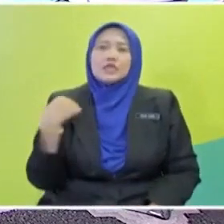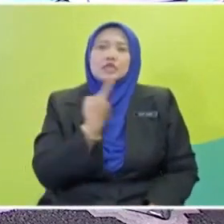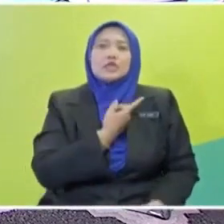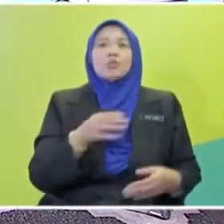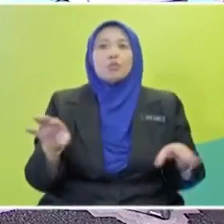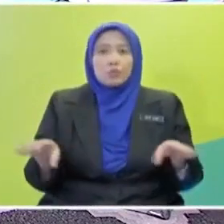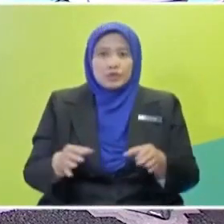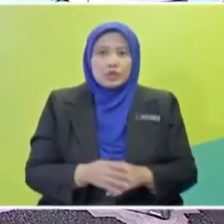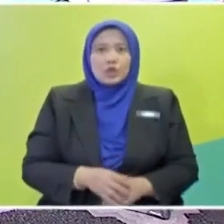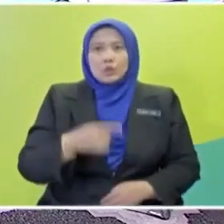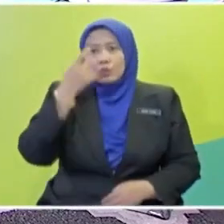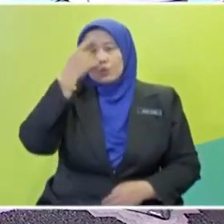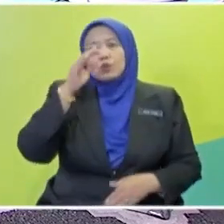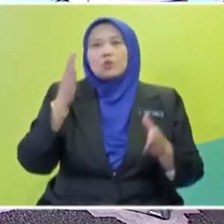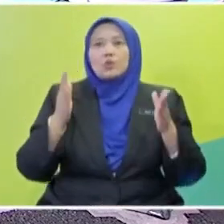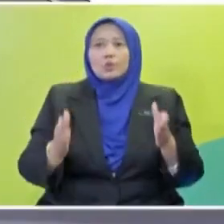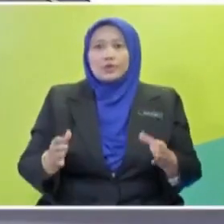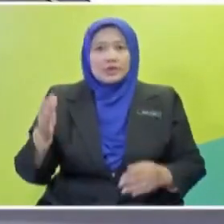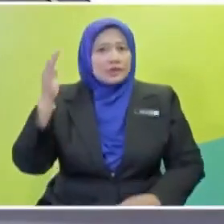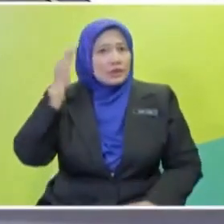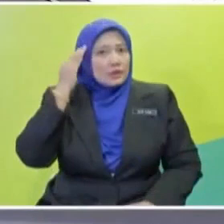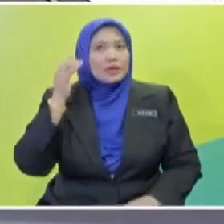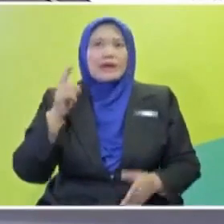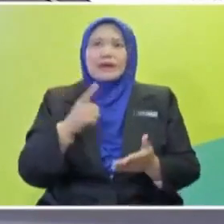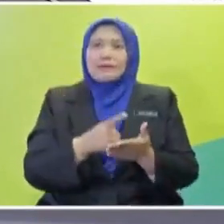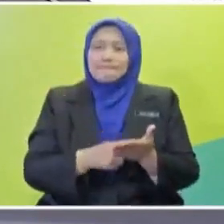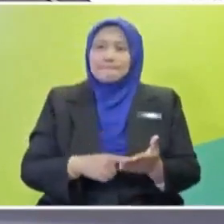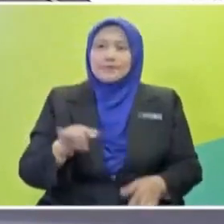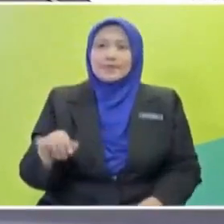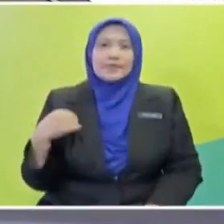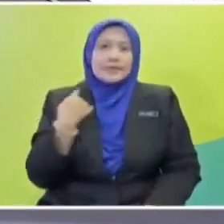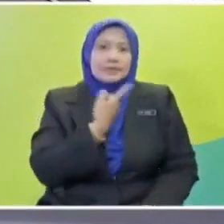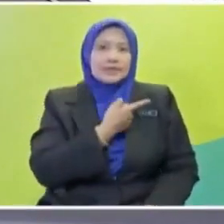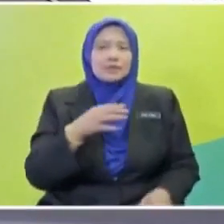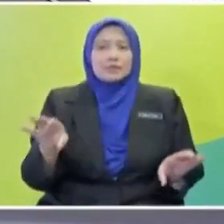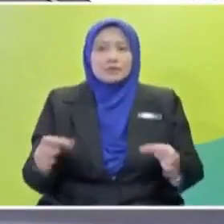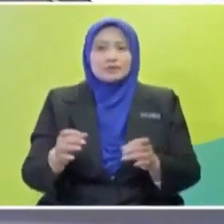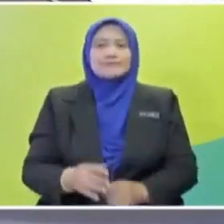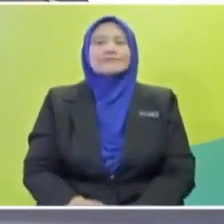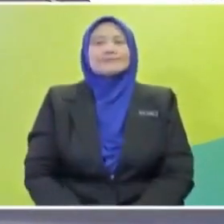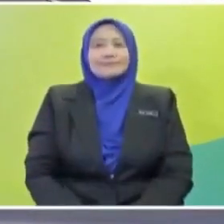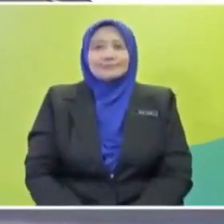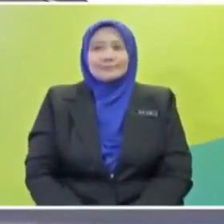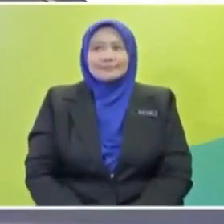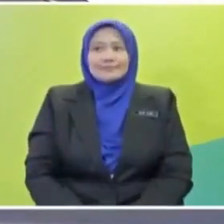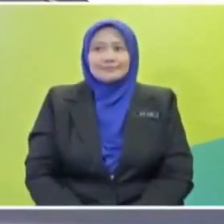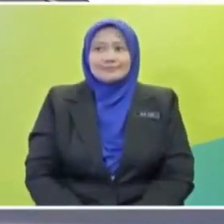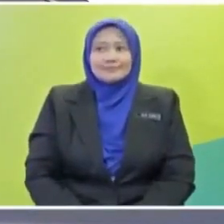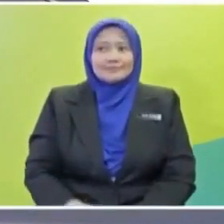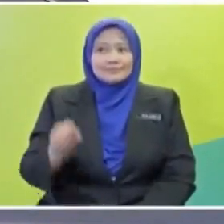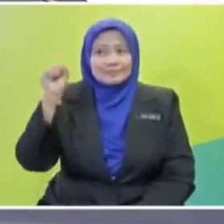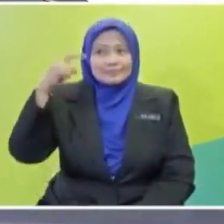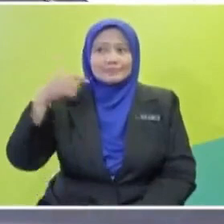tahu kita lakar apa sebenarnya dalam gambar ni. Cikgu, Saya macam dah siap, cikgu. Oh,